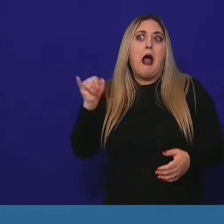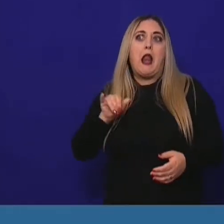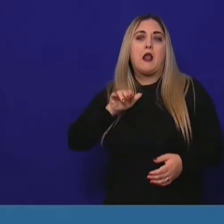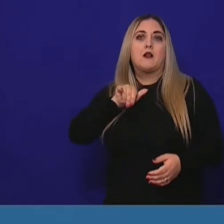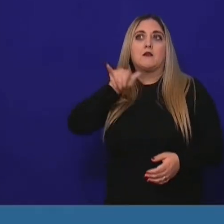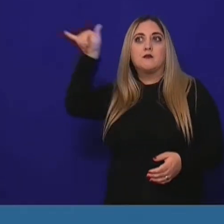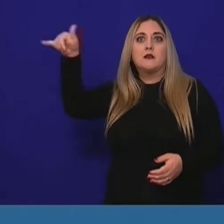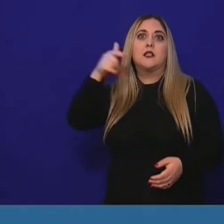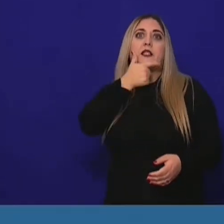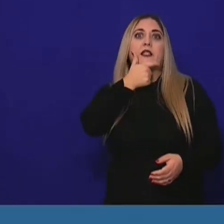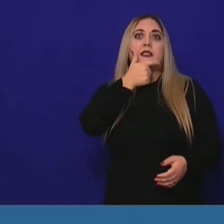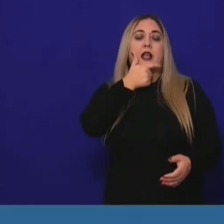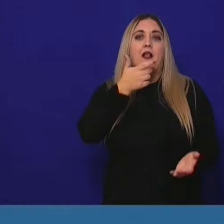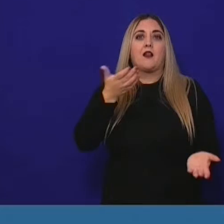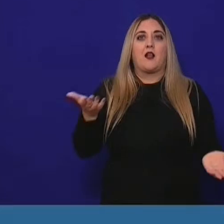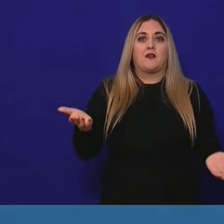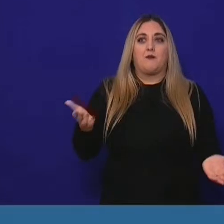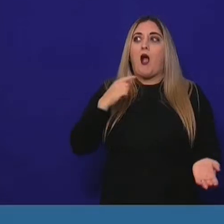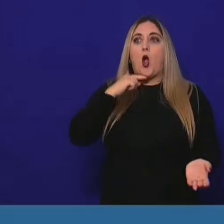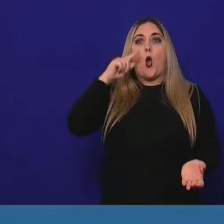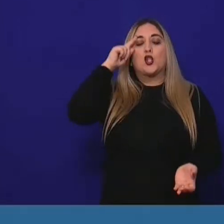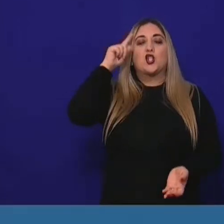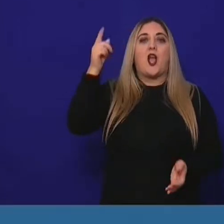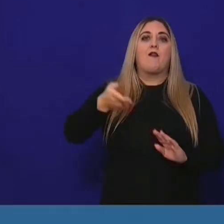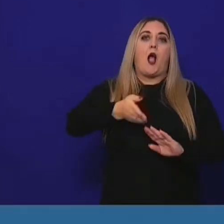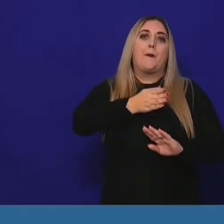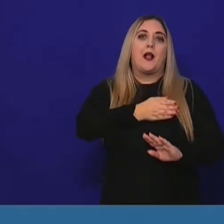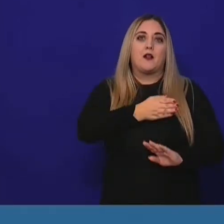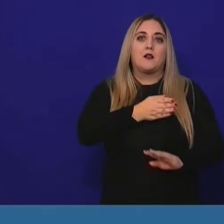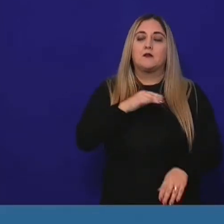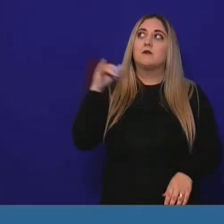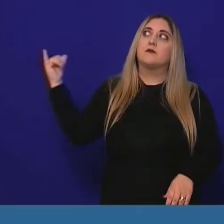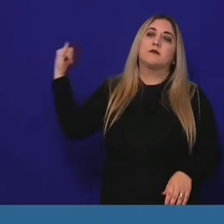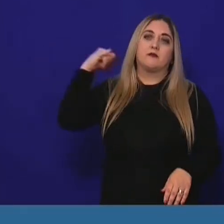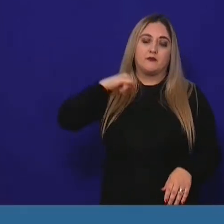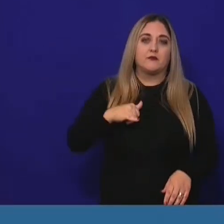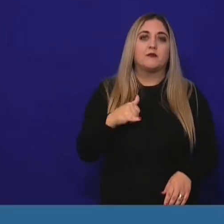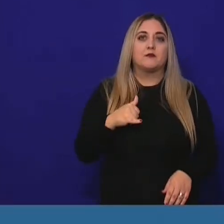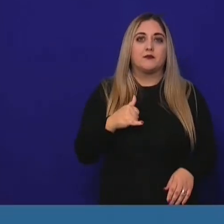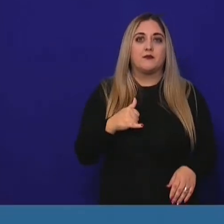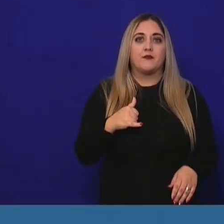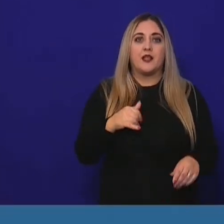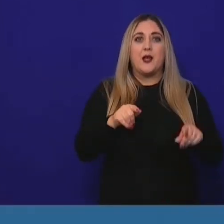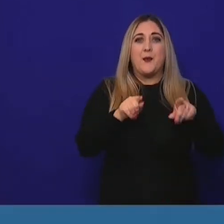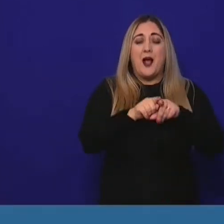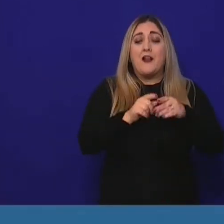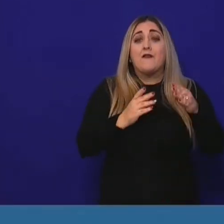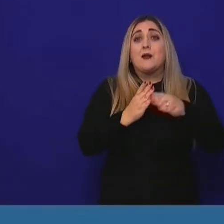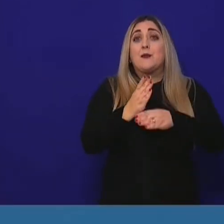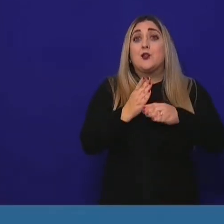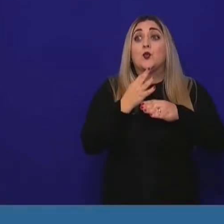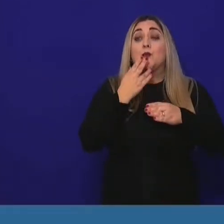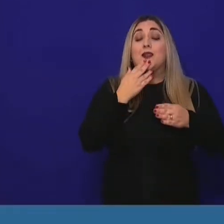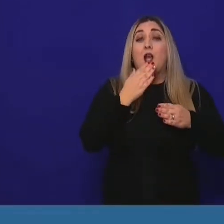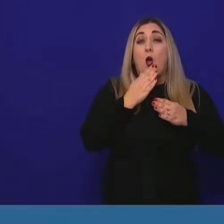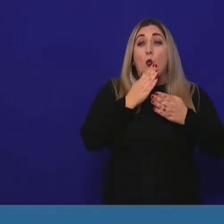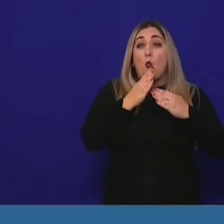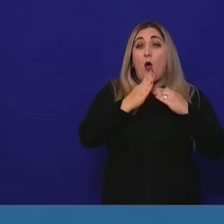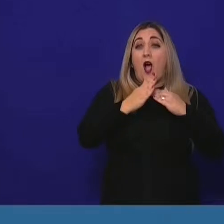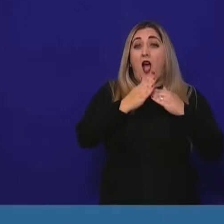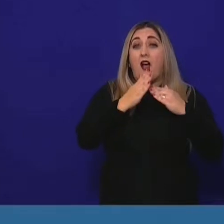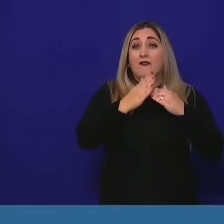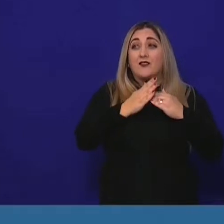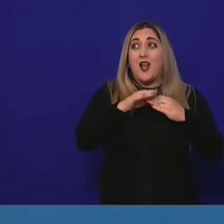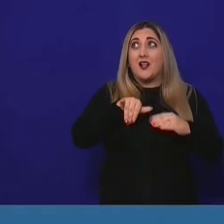u bħalma konna milna propju fil-bidu tal-pandemija meta propju konna waqqafna il-travel, konna qegħdin